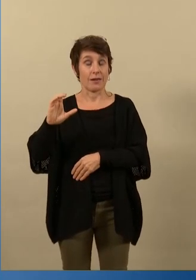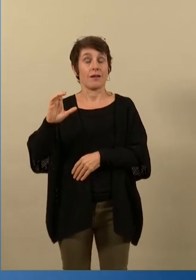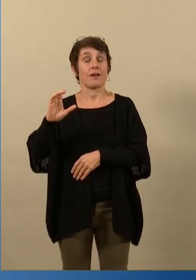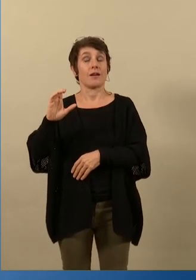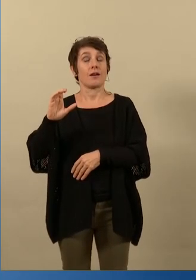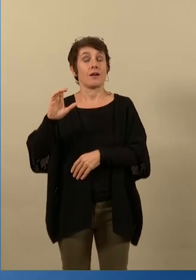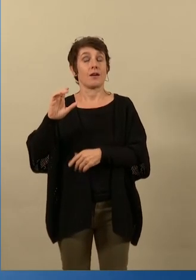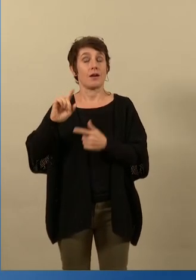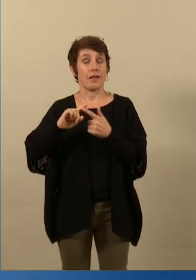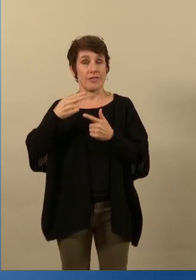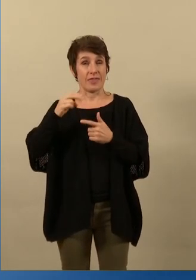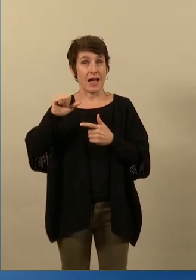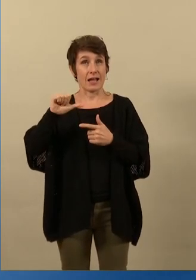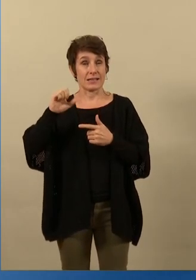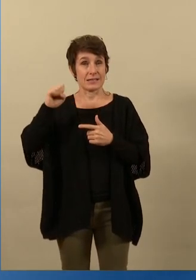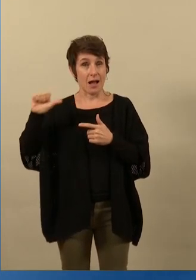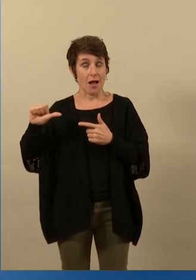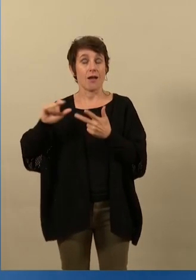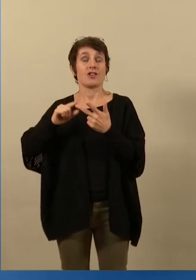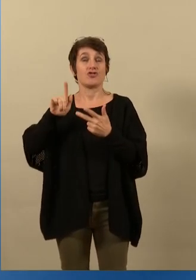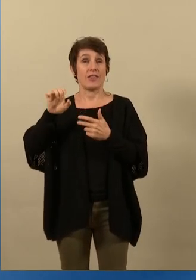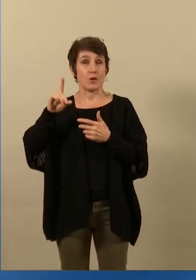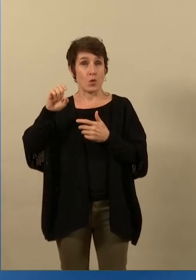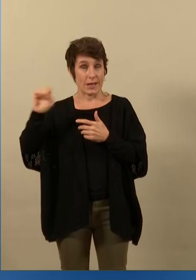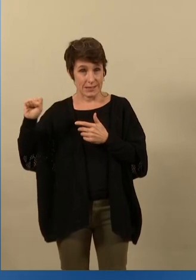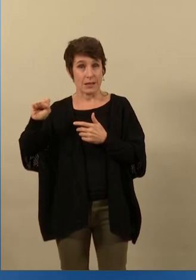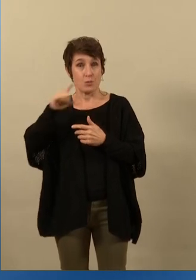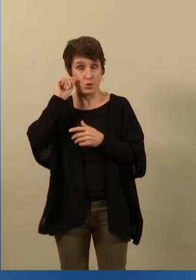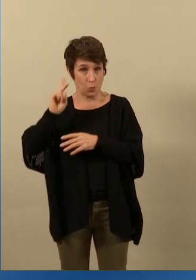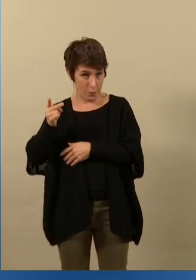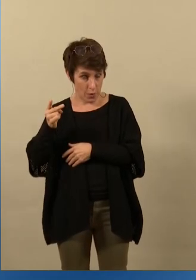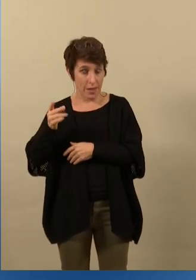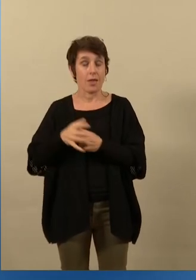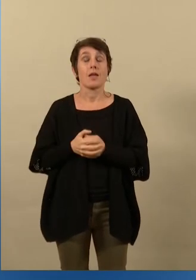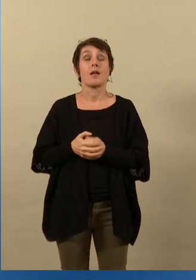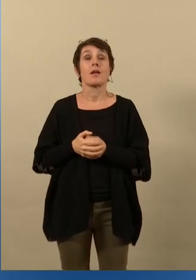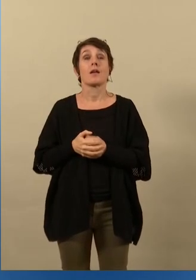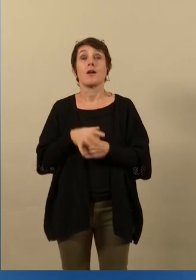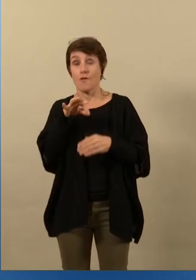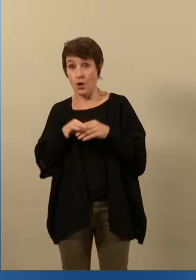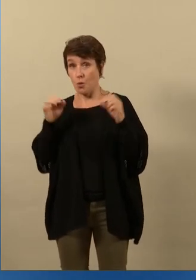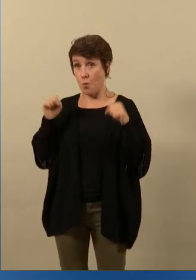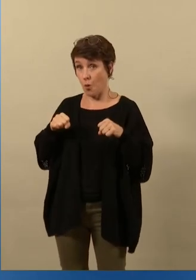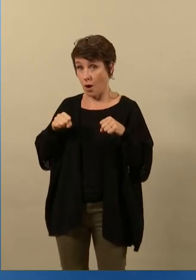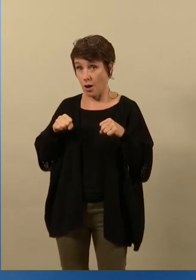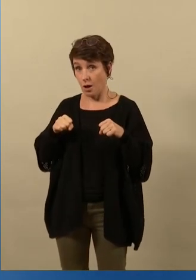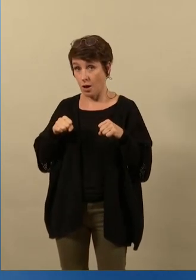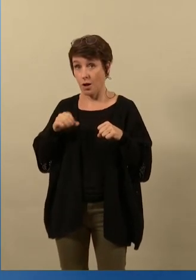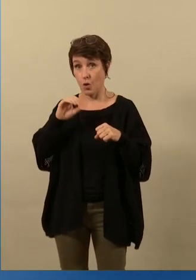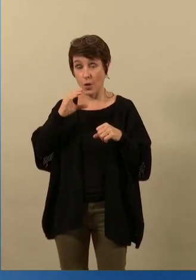JEC NASA gdes monsieur Picolet qui vote pour